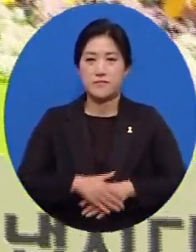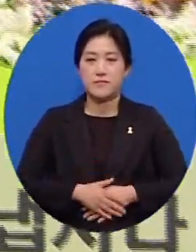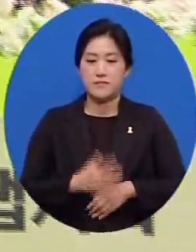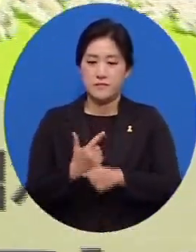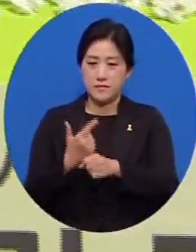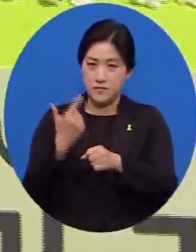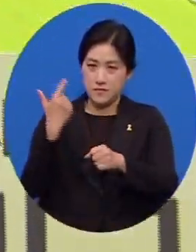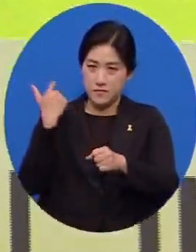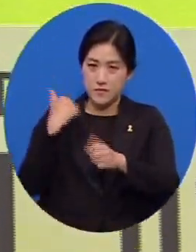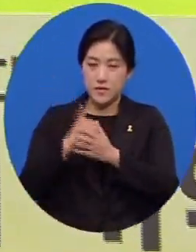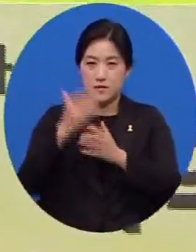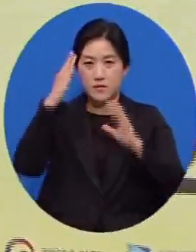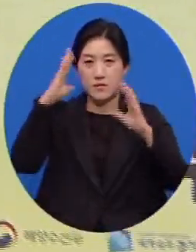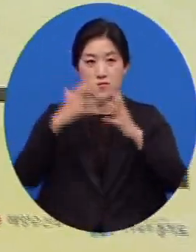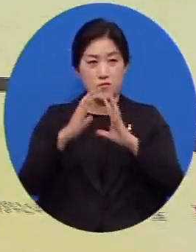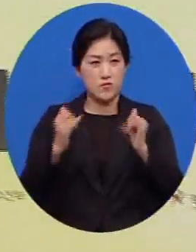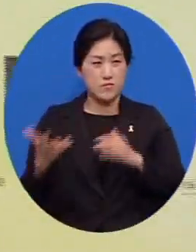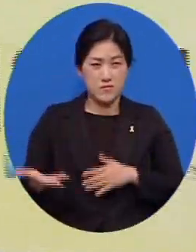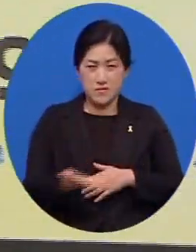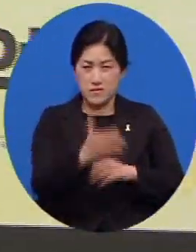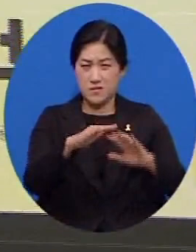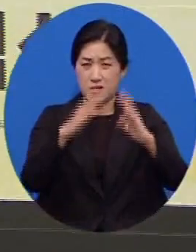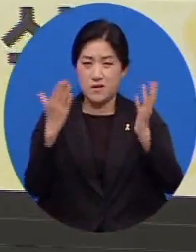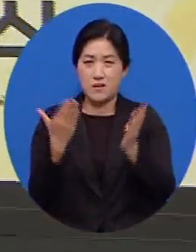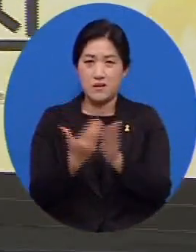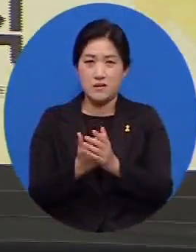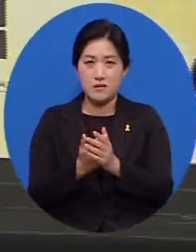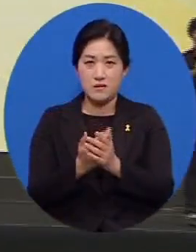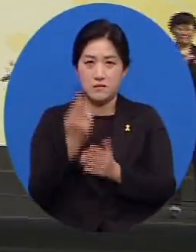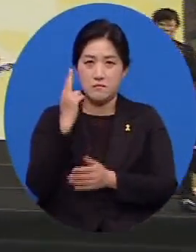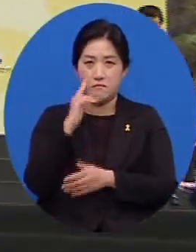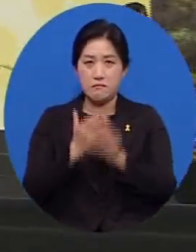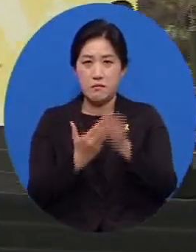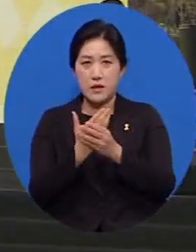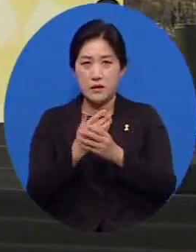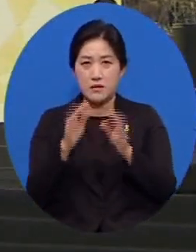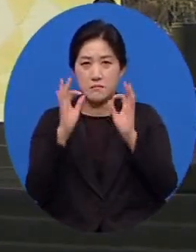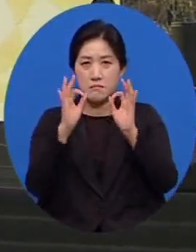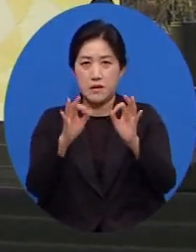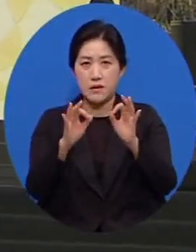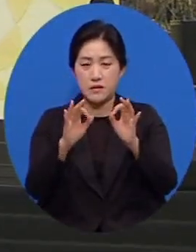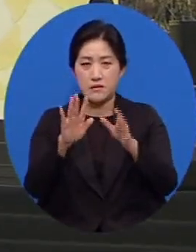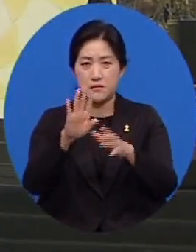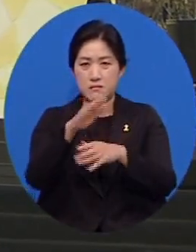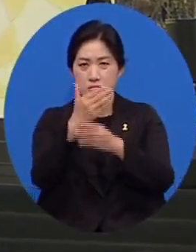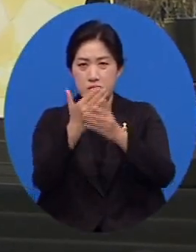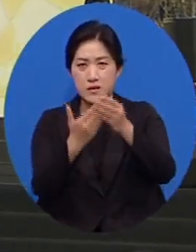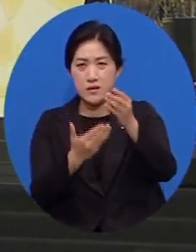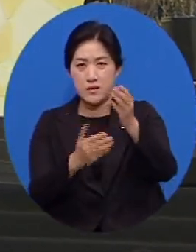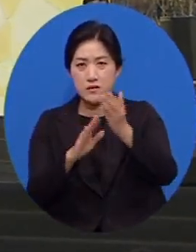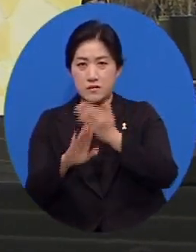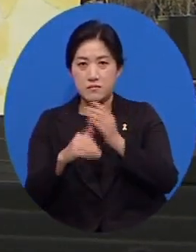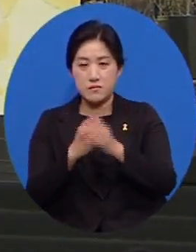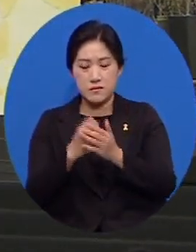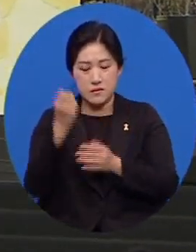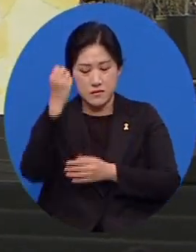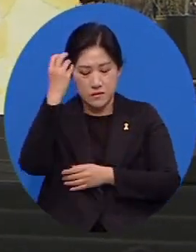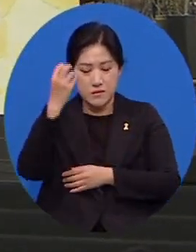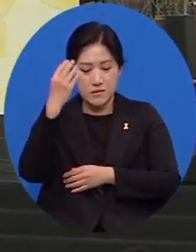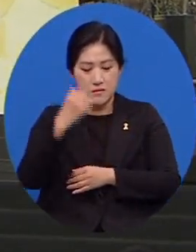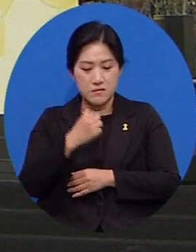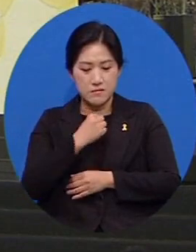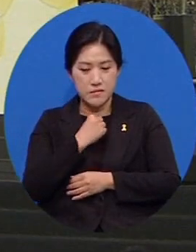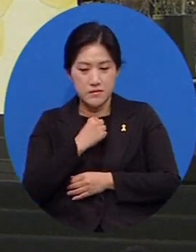6년 전 대한민국 국민 모두가 참사를 목격한 그날부터 우리는 망각과 싸우며